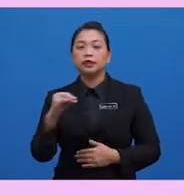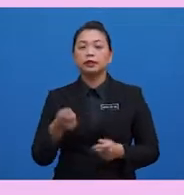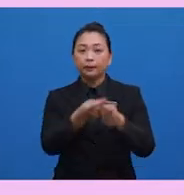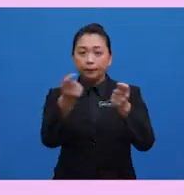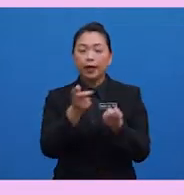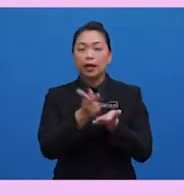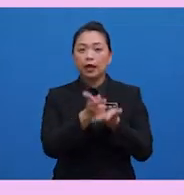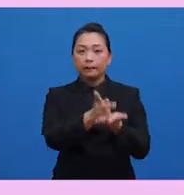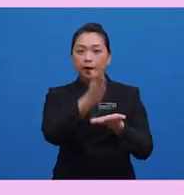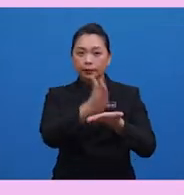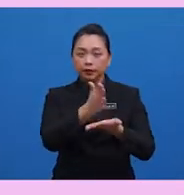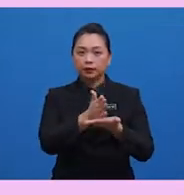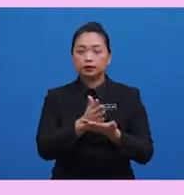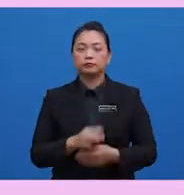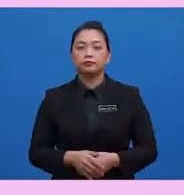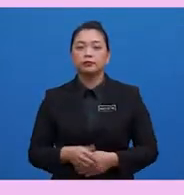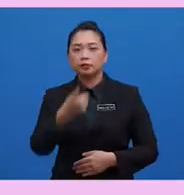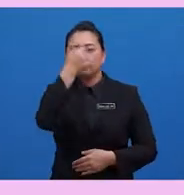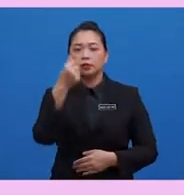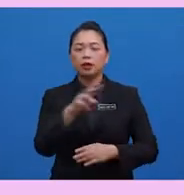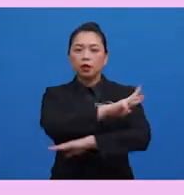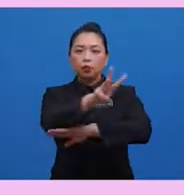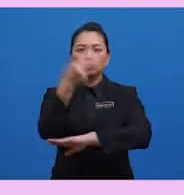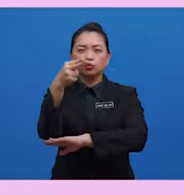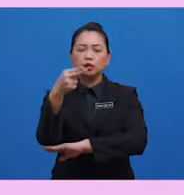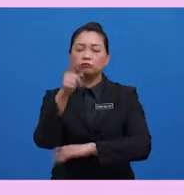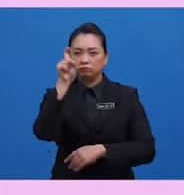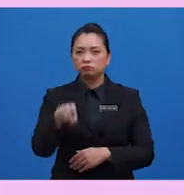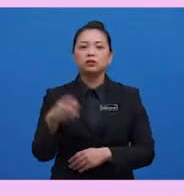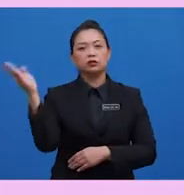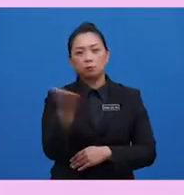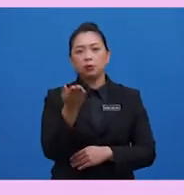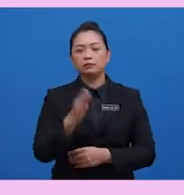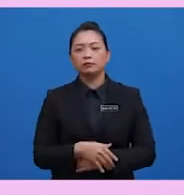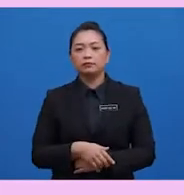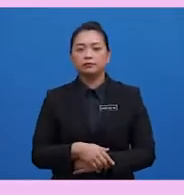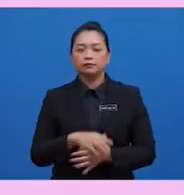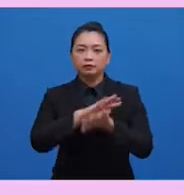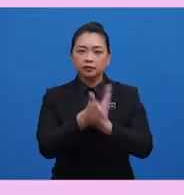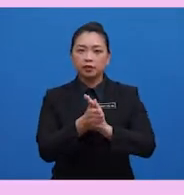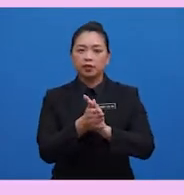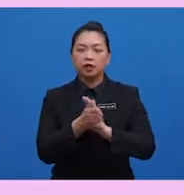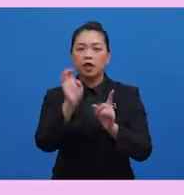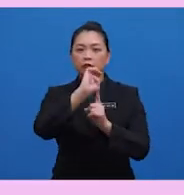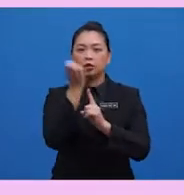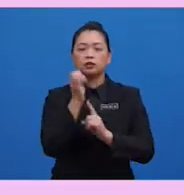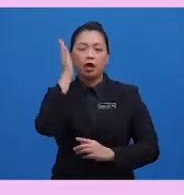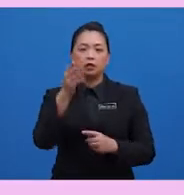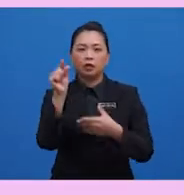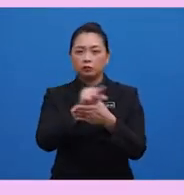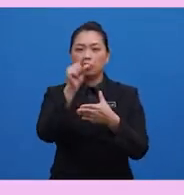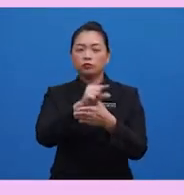perlabuhan akan menyebabkan kawasan hutan terpaksa ditebang. Akibatnya, ekosistem